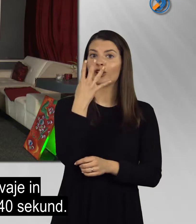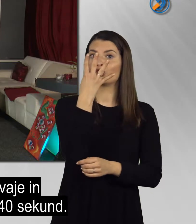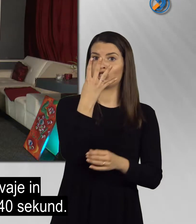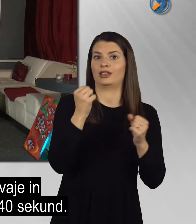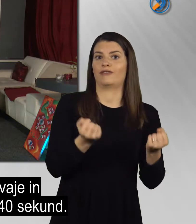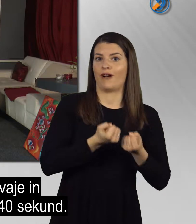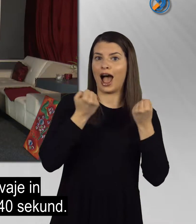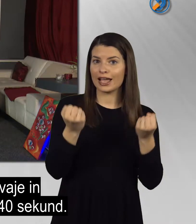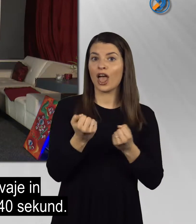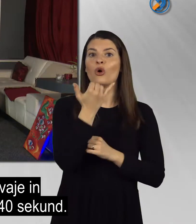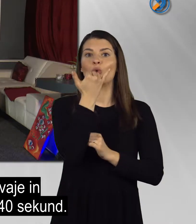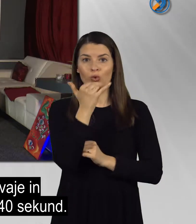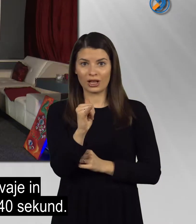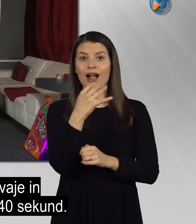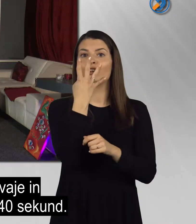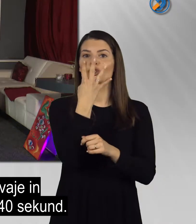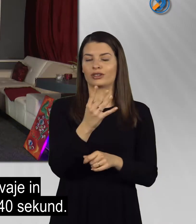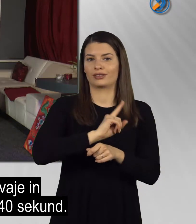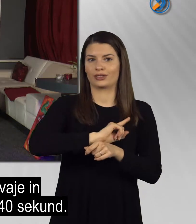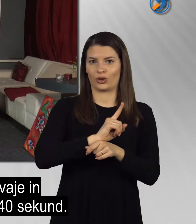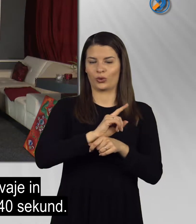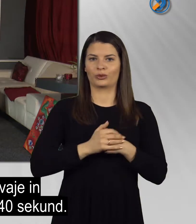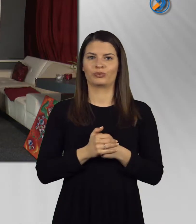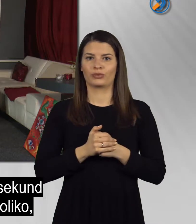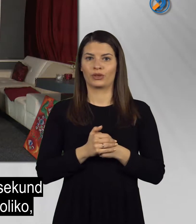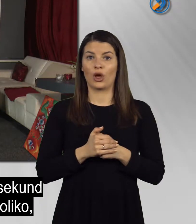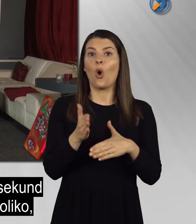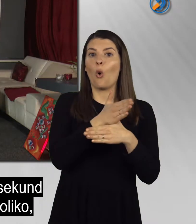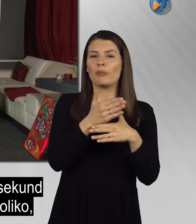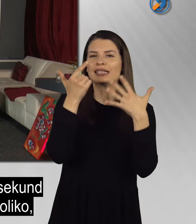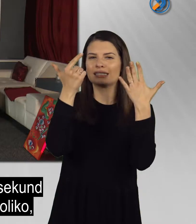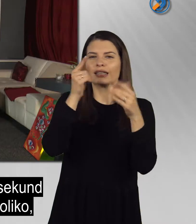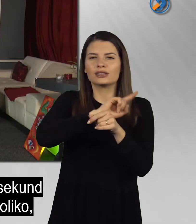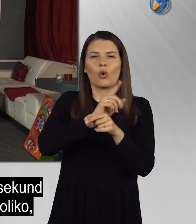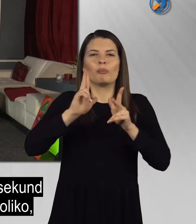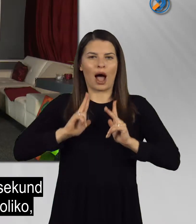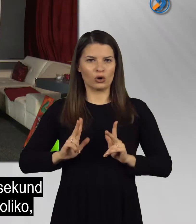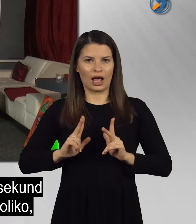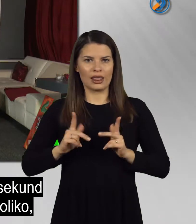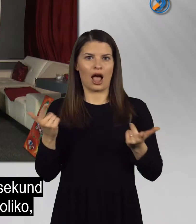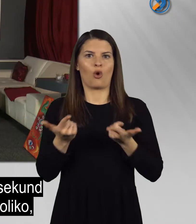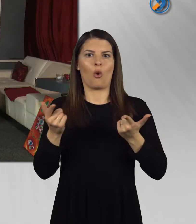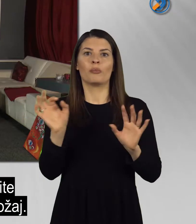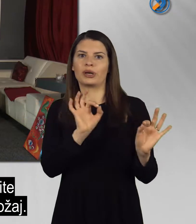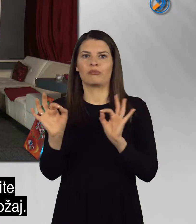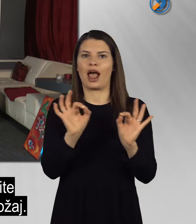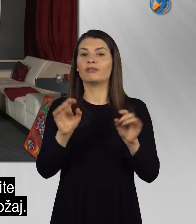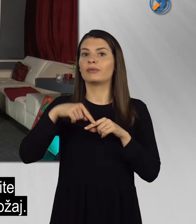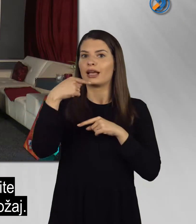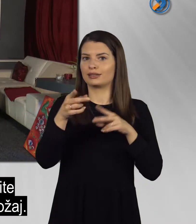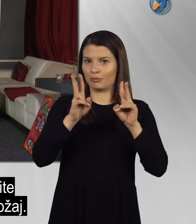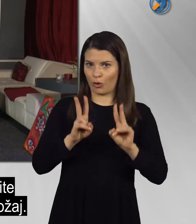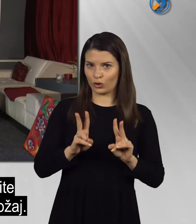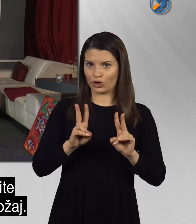vaje in vsako vajo izvajamo 40 sekund. Vmes je 7 sekund pavze, lih toliko, da se postavite v